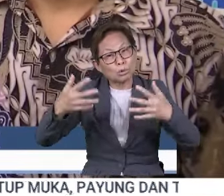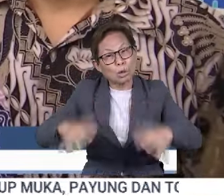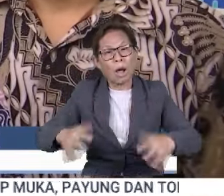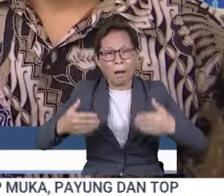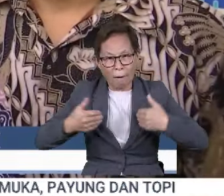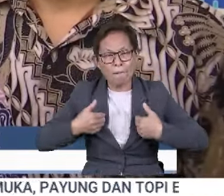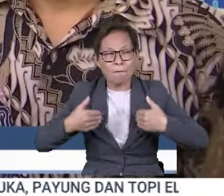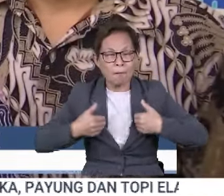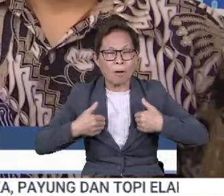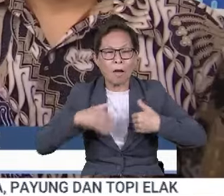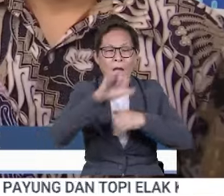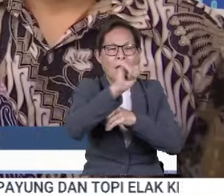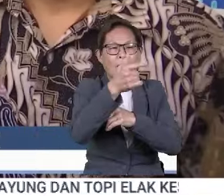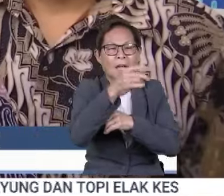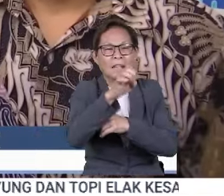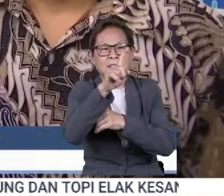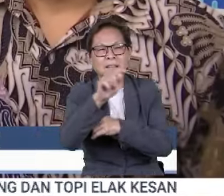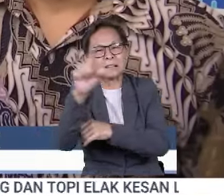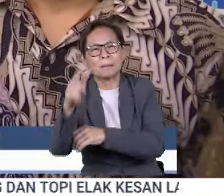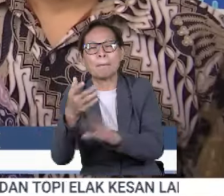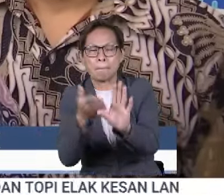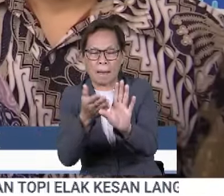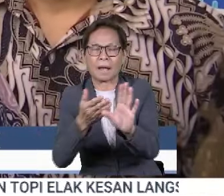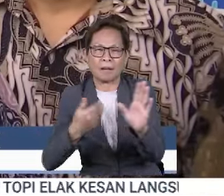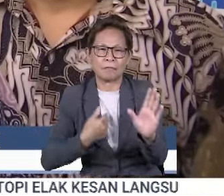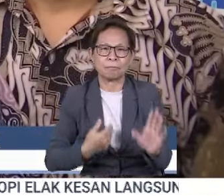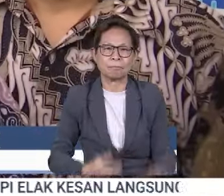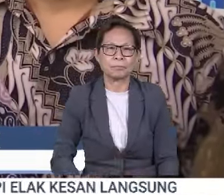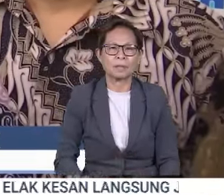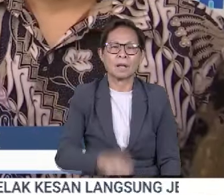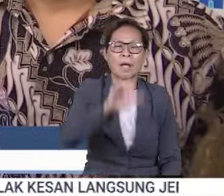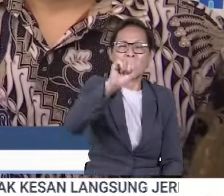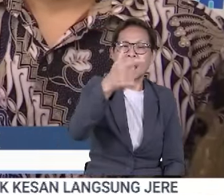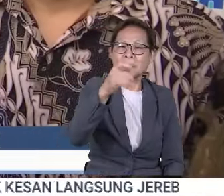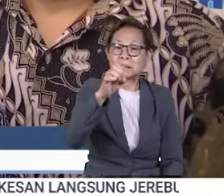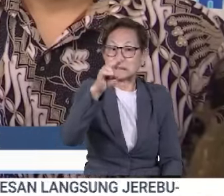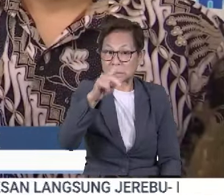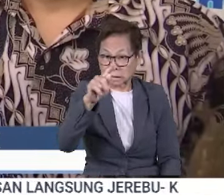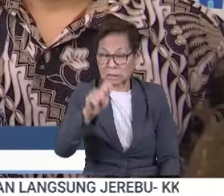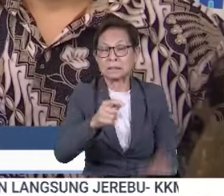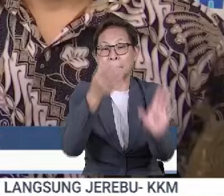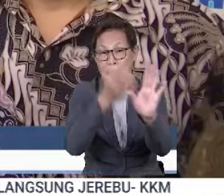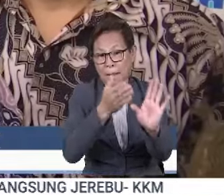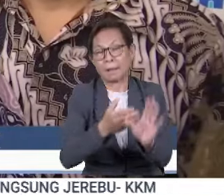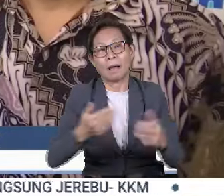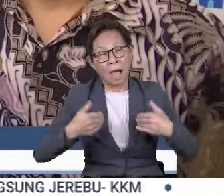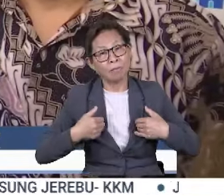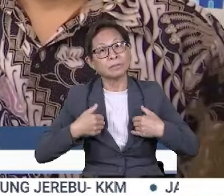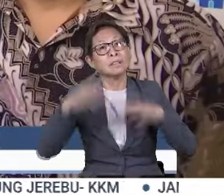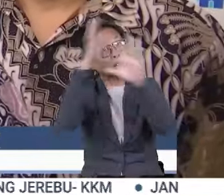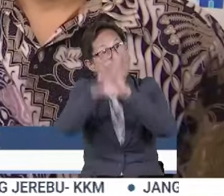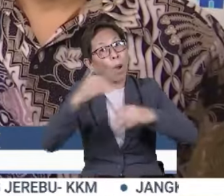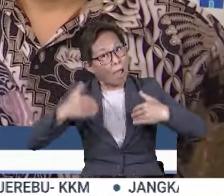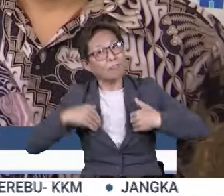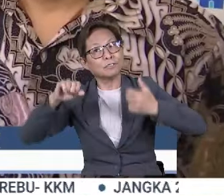ada agent bank. Dan agent bank ini kawasan pedalaman bukan hanya Sarawak tapi di Sabah dan